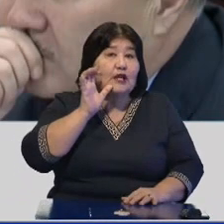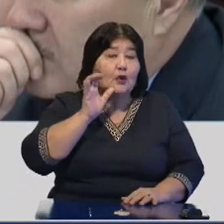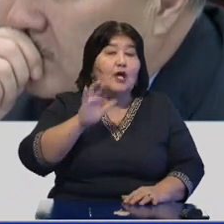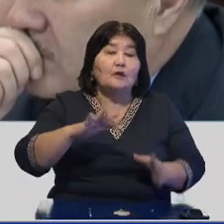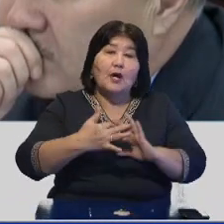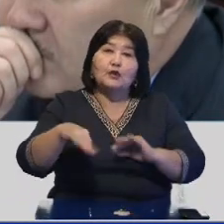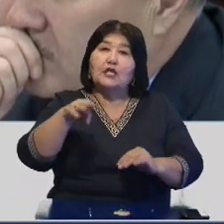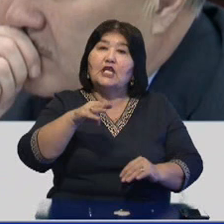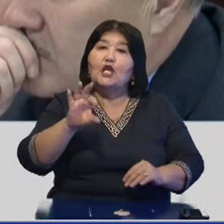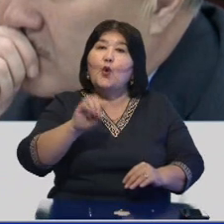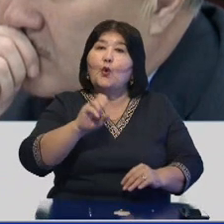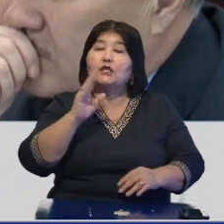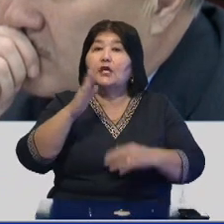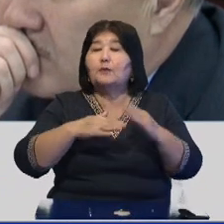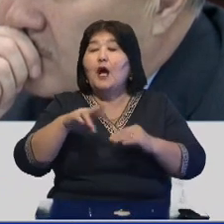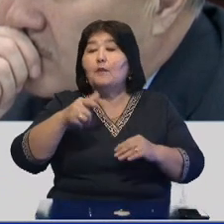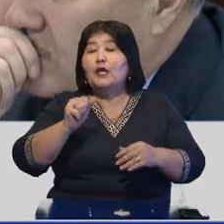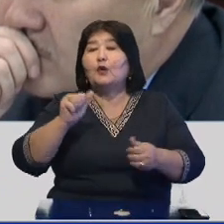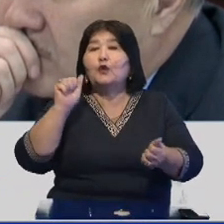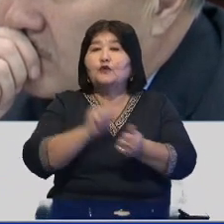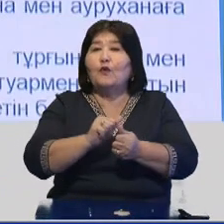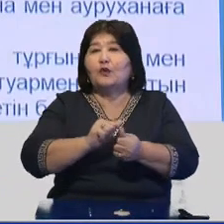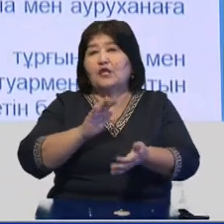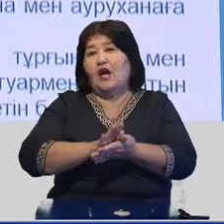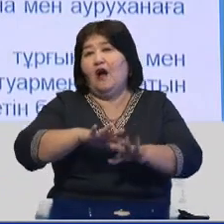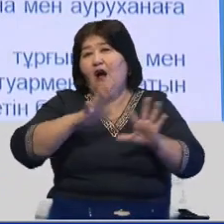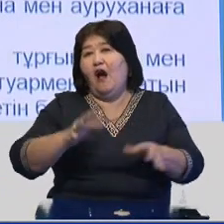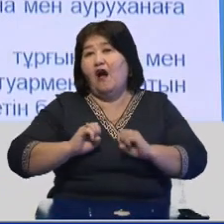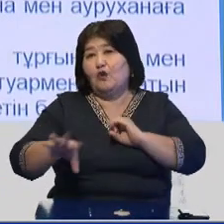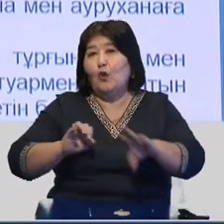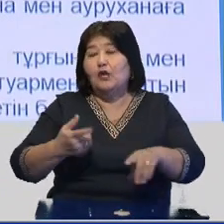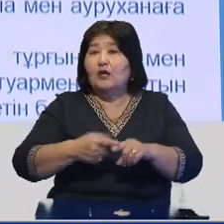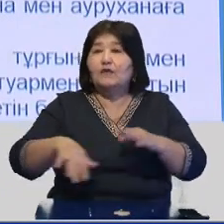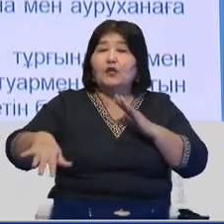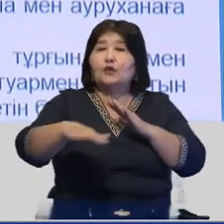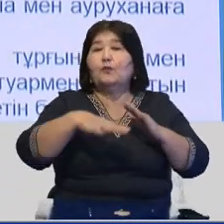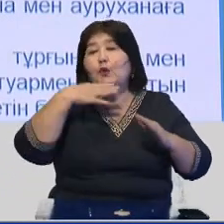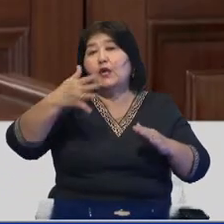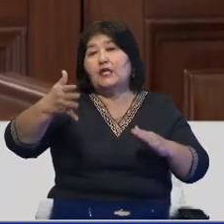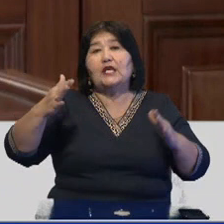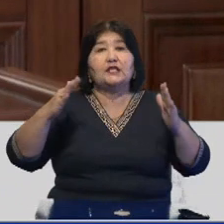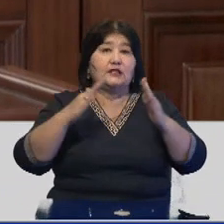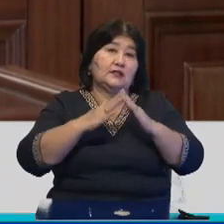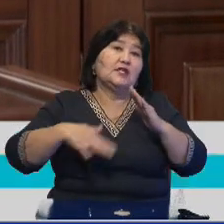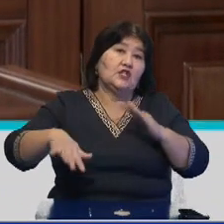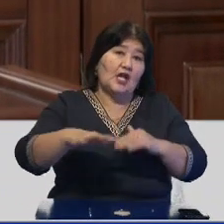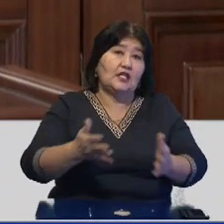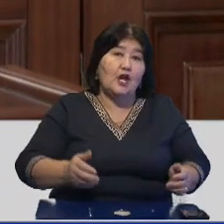посёлке терену усек будет построен полигон твёрдых бытовых отходов планируется модернизация дворов многоэтажном жилом